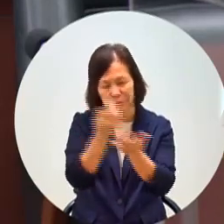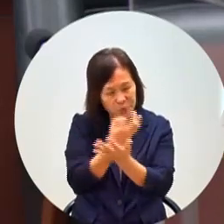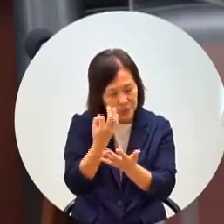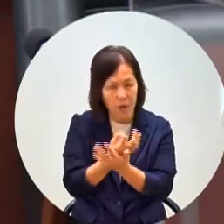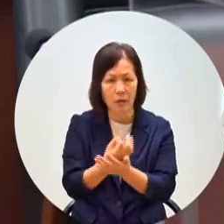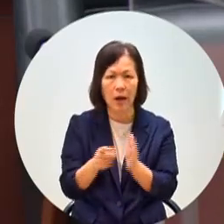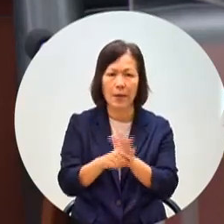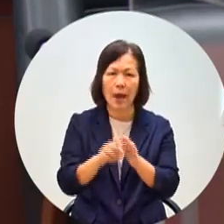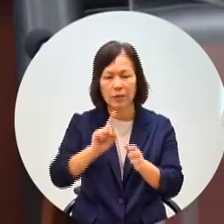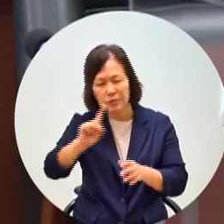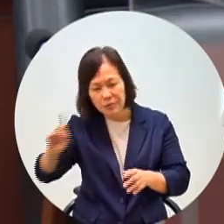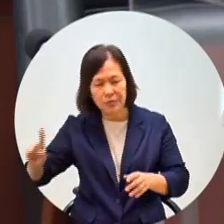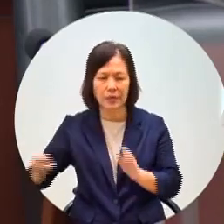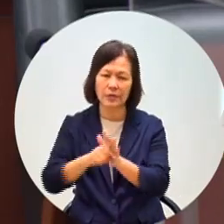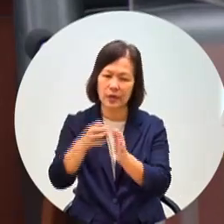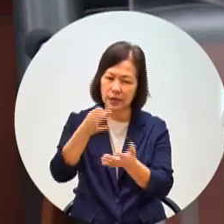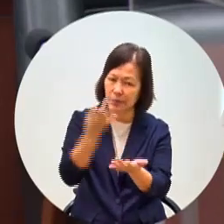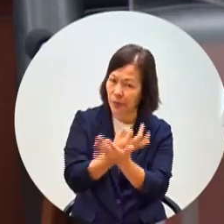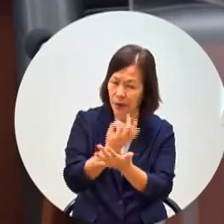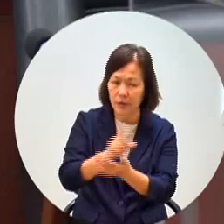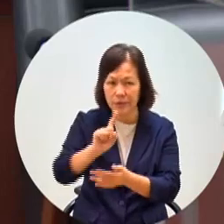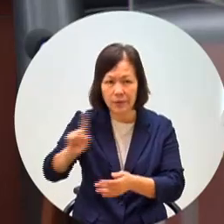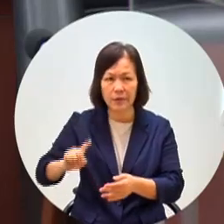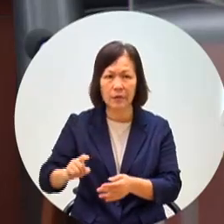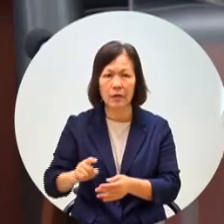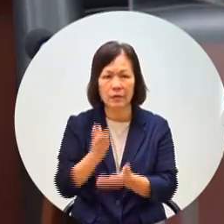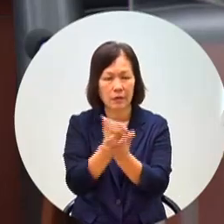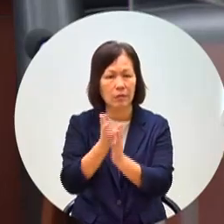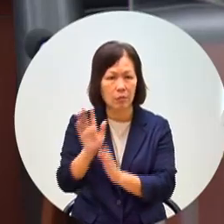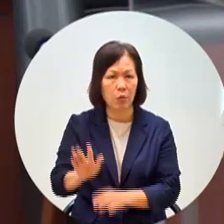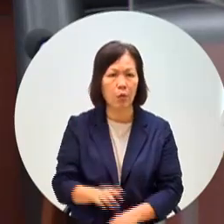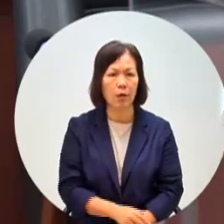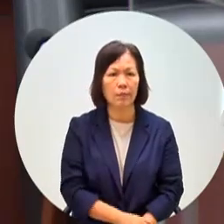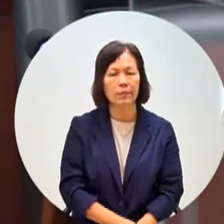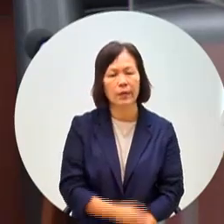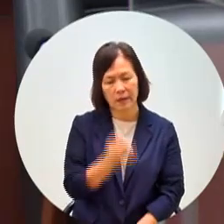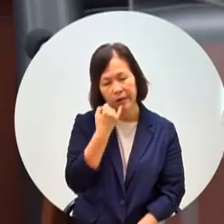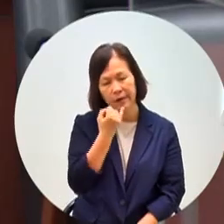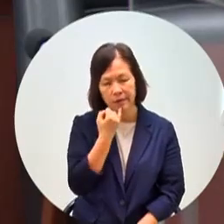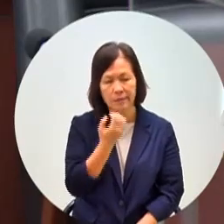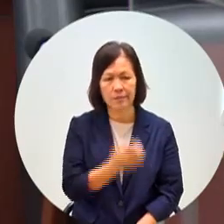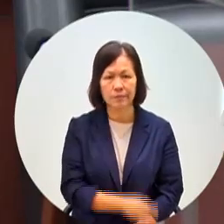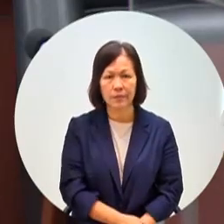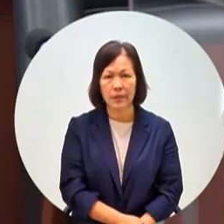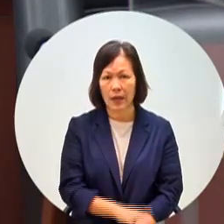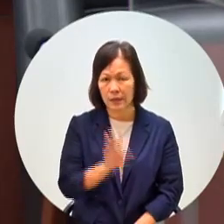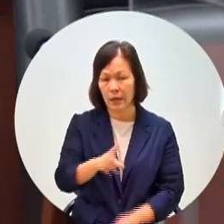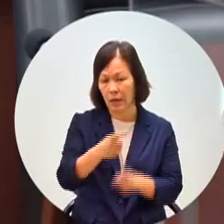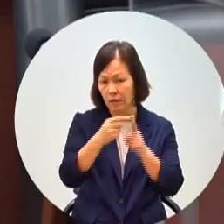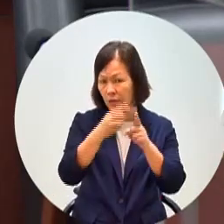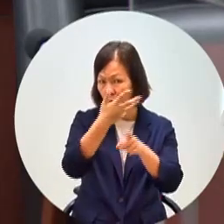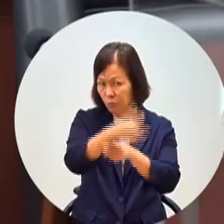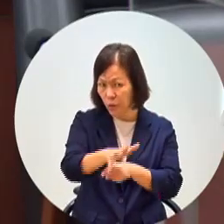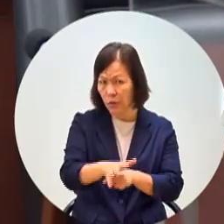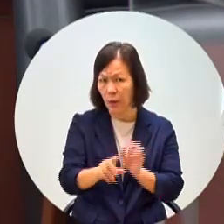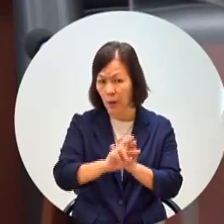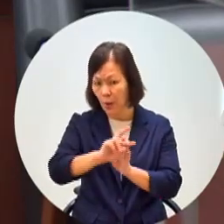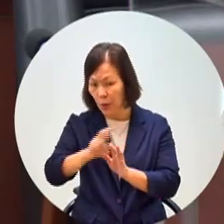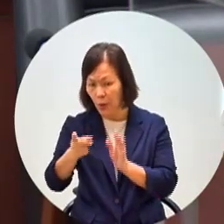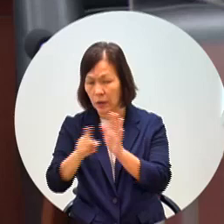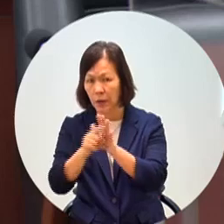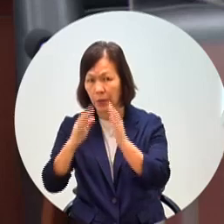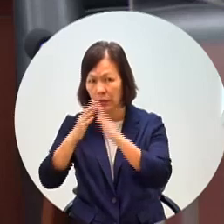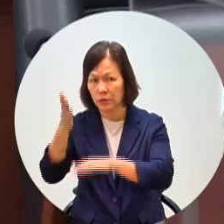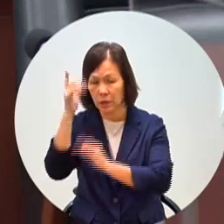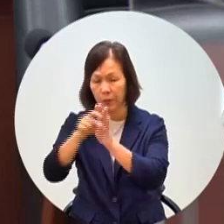后预算不足啦，理由一堆啦。OK， 现在一条人命能不能换到高雄市政府